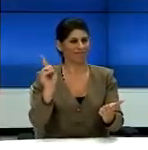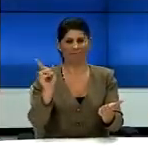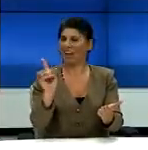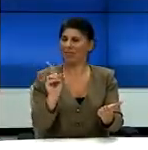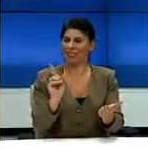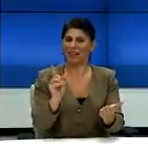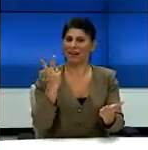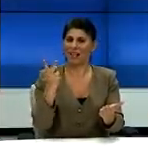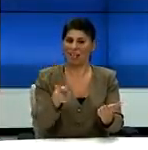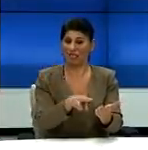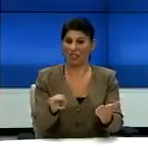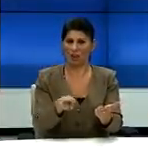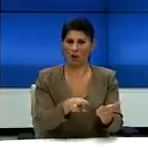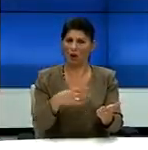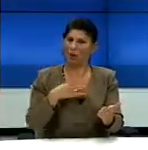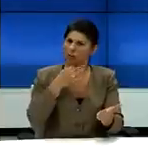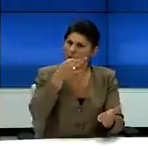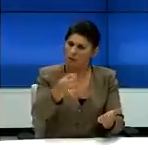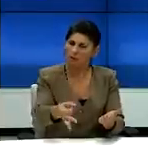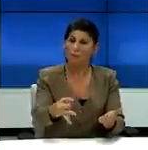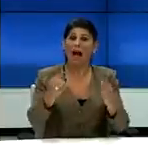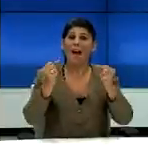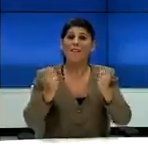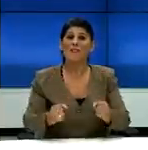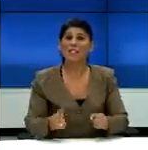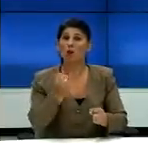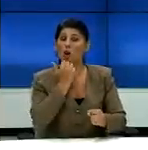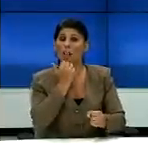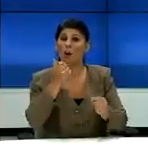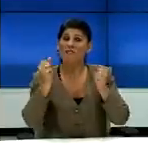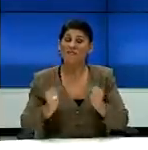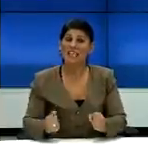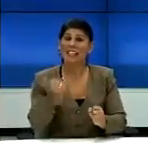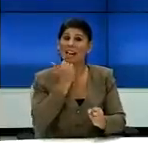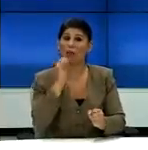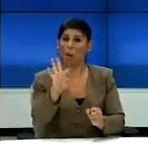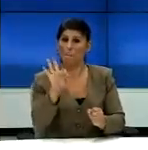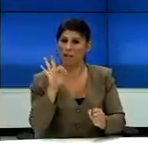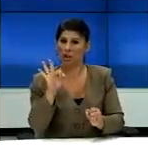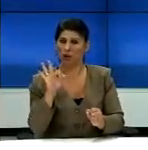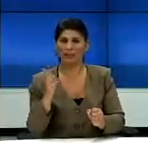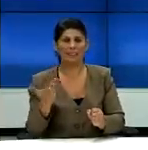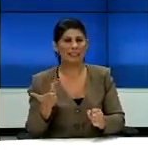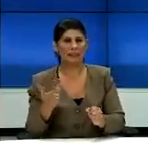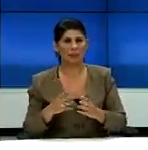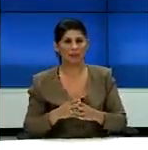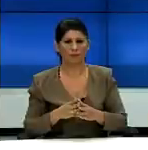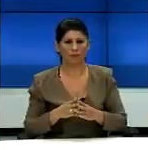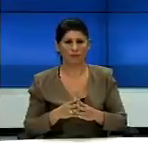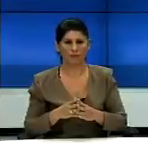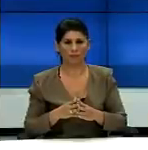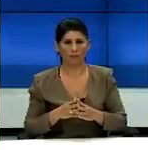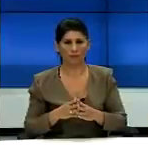δύο. Σας είπα το βασικό λάθος, τη βασική λάθος επιλογή, που ήτανε τα